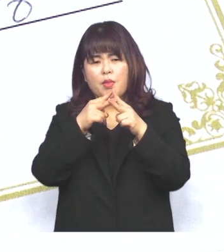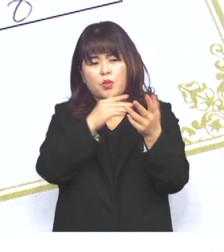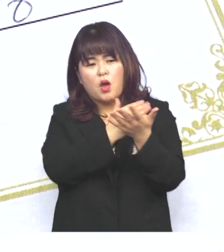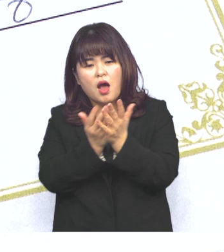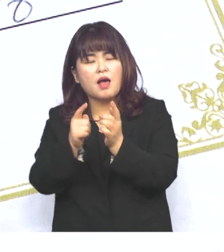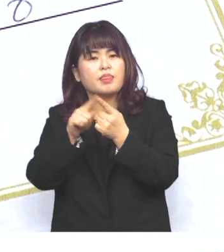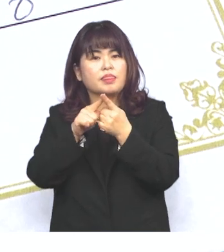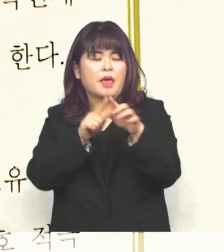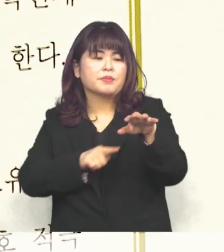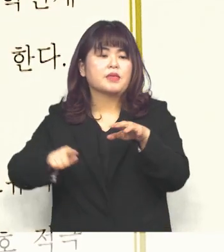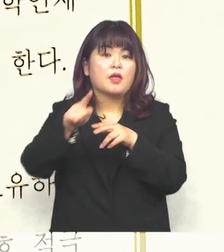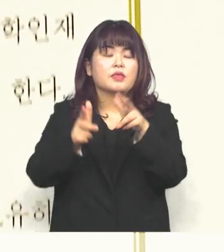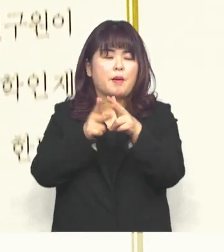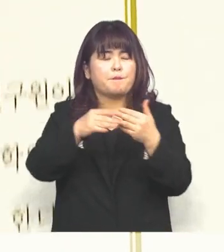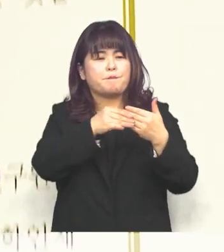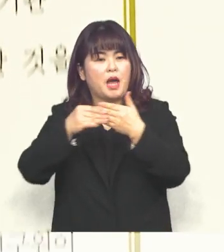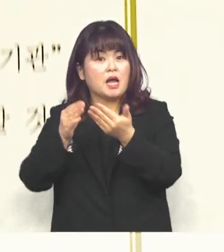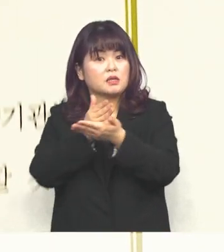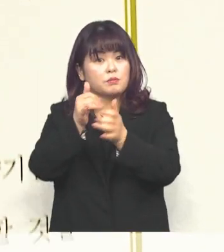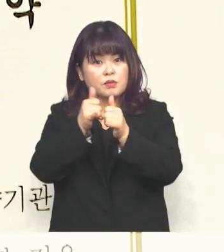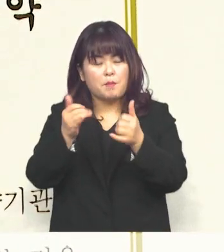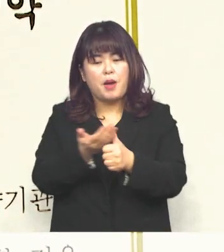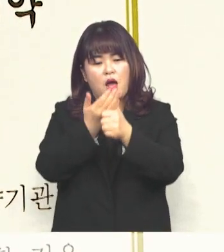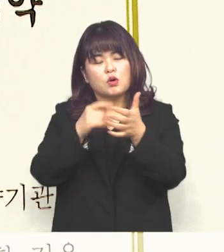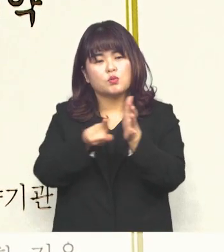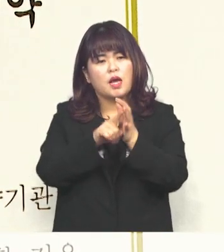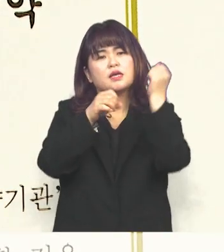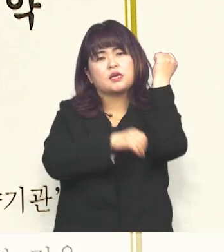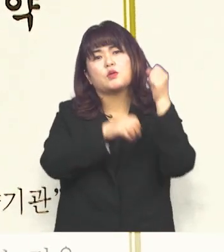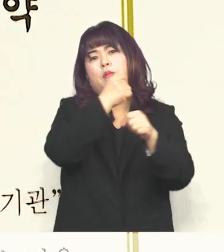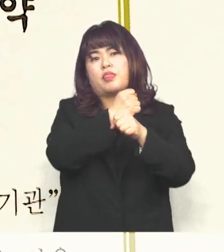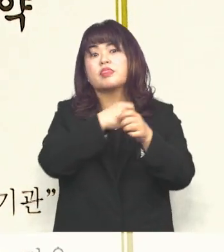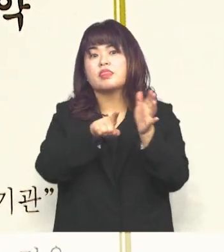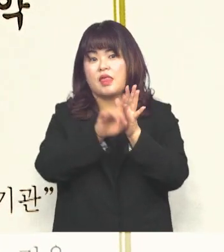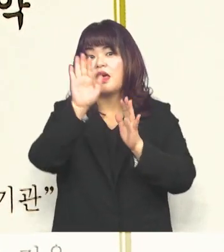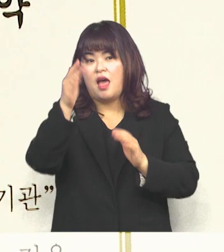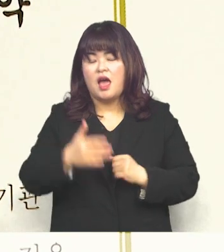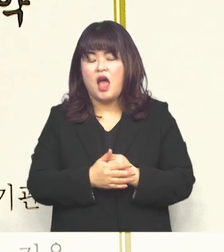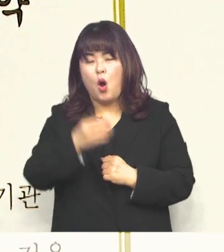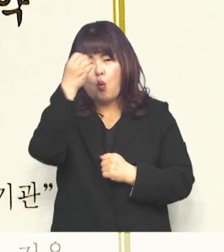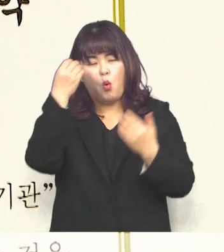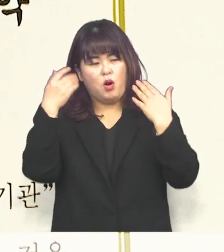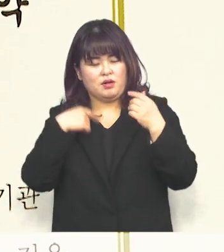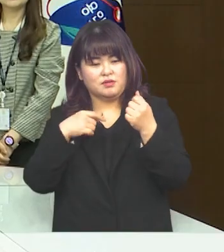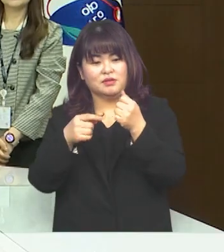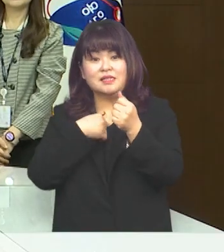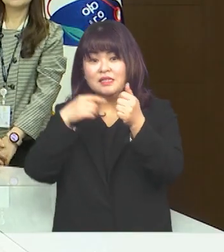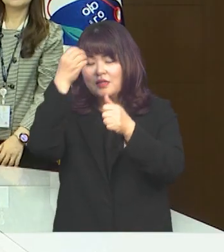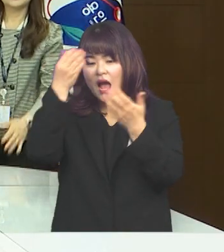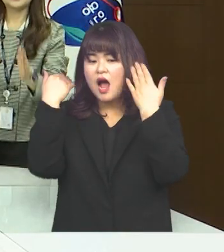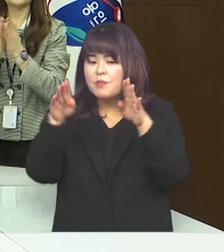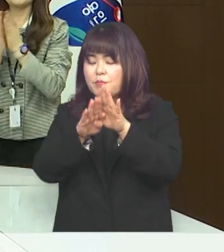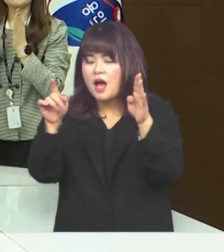청단산업의 발전을 이끌 창의적인 과학인재를 양성할 수 있는 기초적인 기반을 갖게 됐으므로 과학고를 설립할 시기가 됐다며